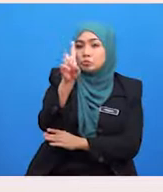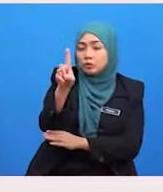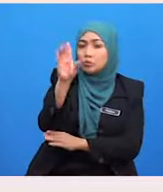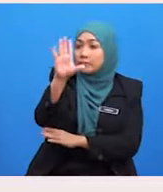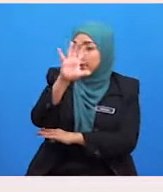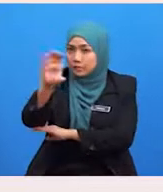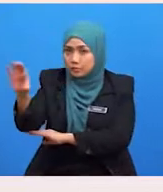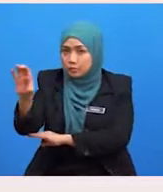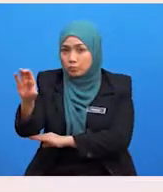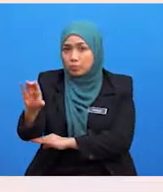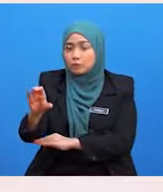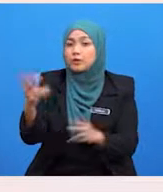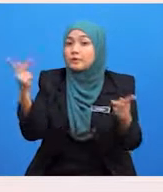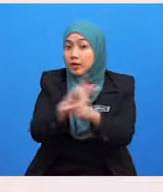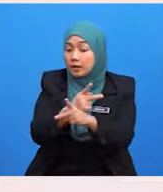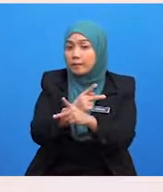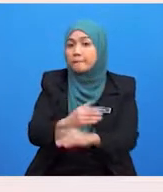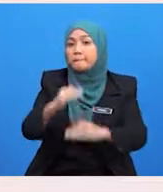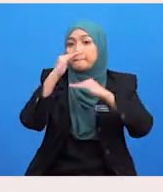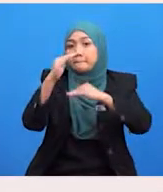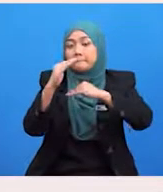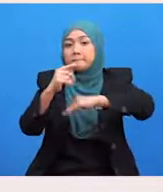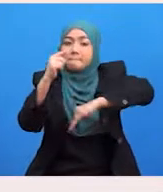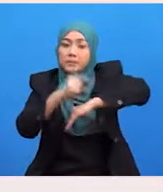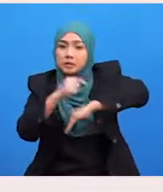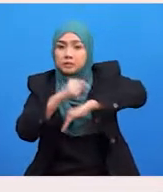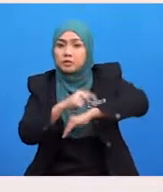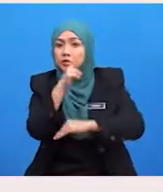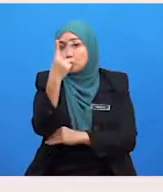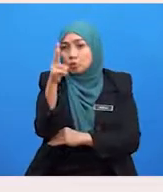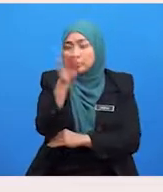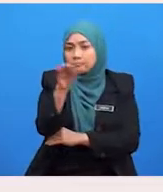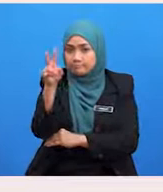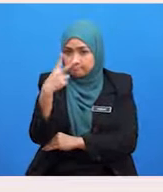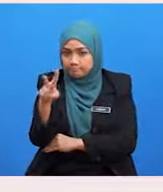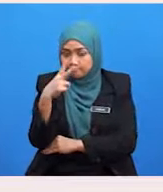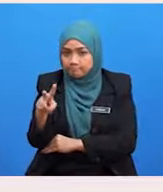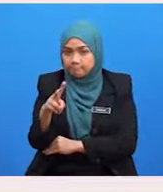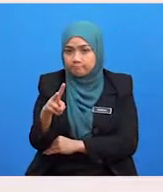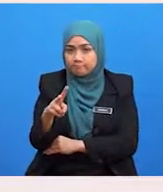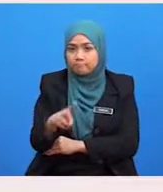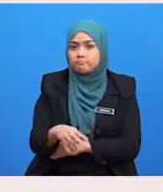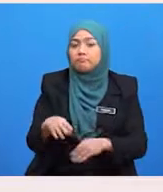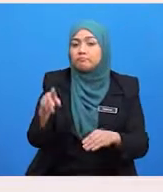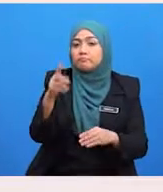RM71,500 darab tempoh masa, iaitu 12/12. Jawapannya ialah